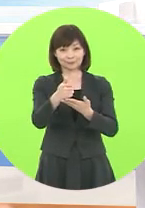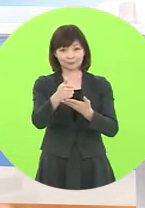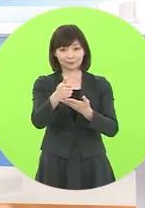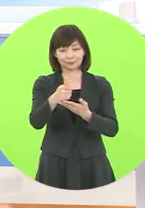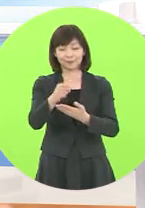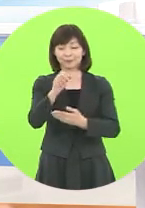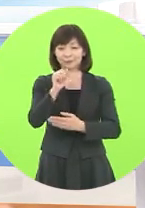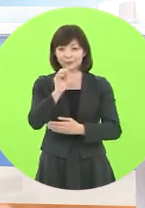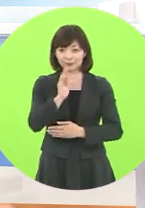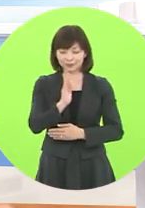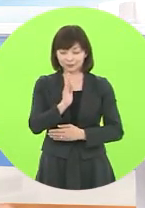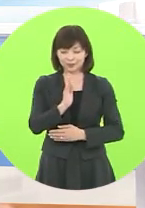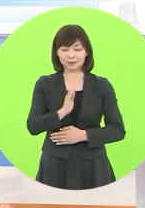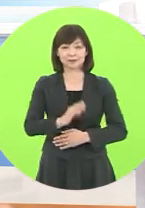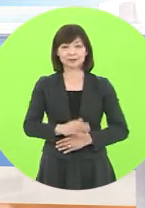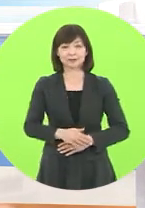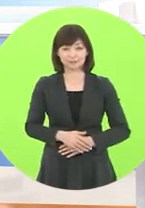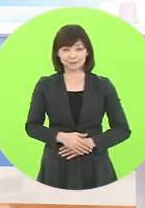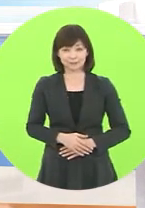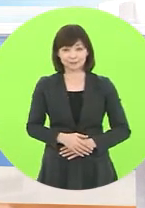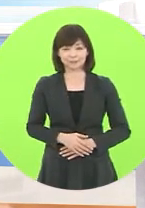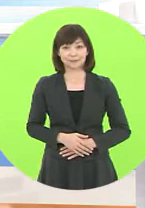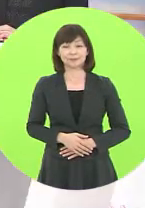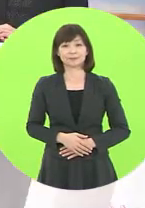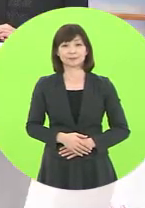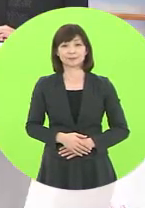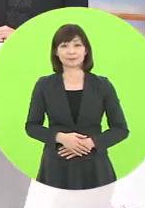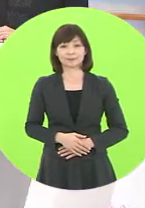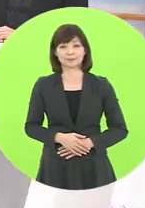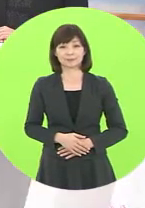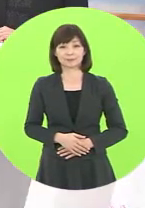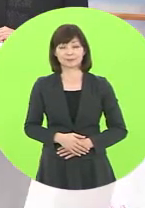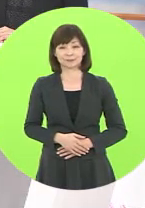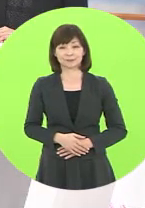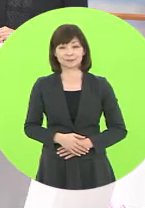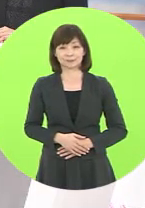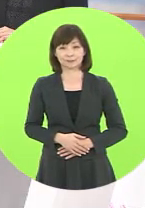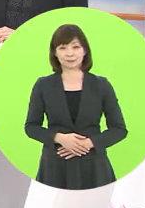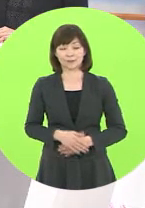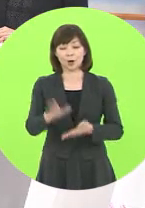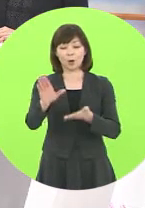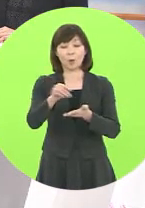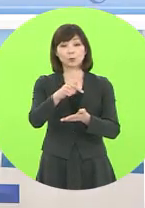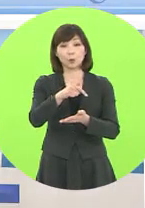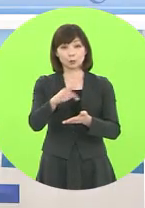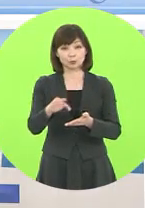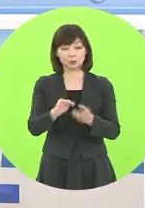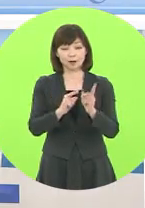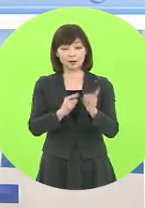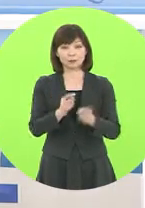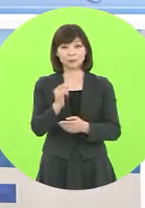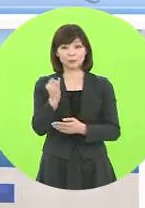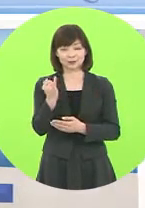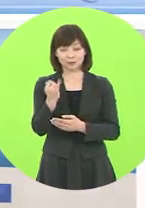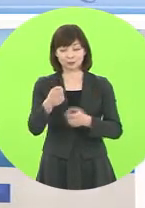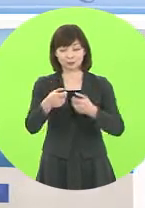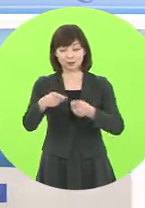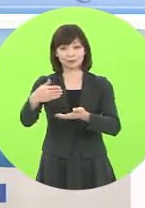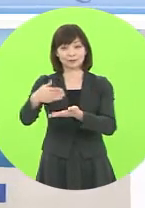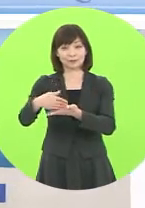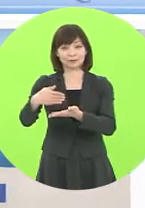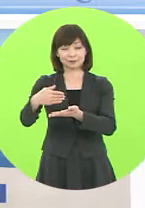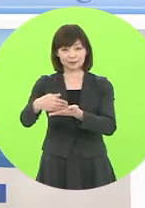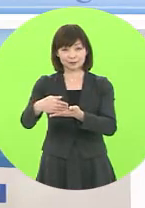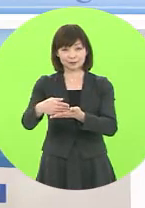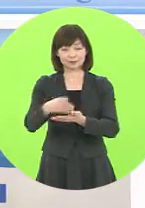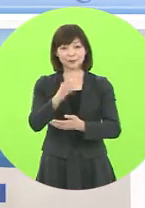先生、よろしくお願いします。 よろしくお願いします。 そして報道部の加藤記者にも詳しく解説してもらいます